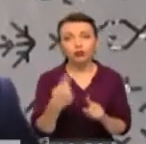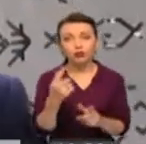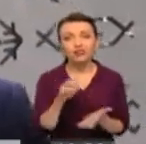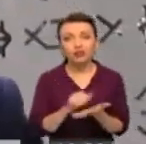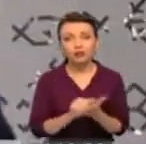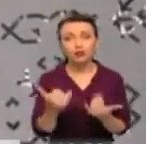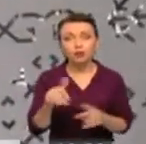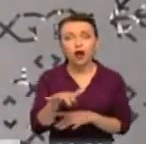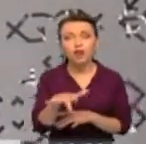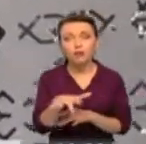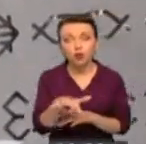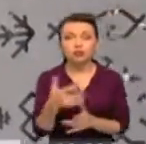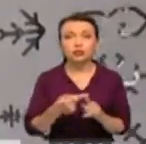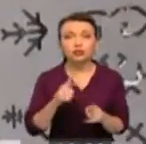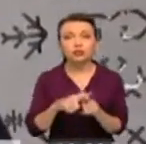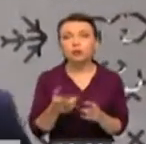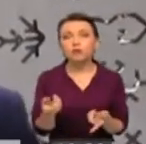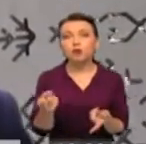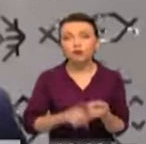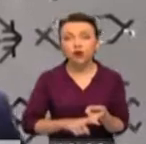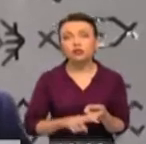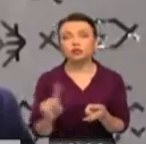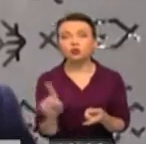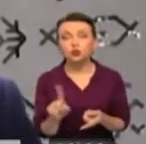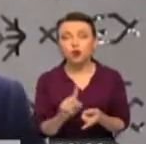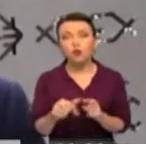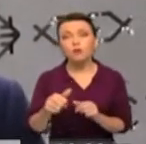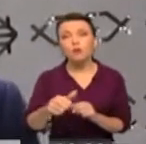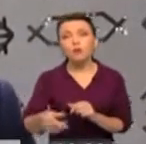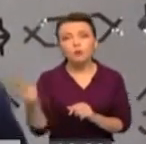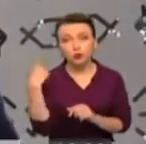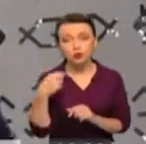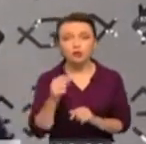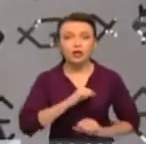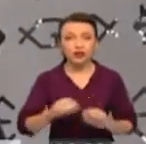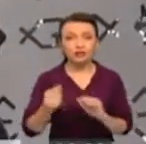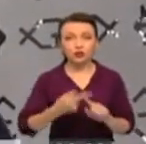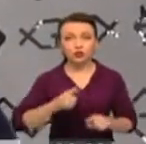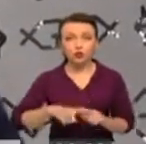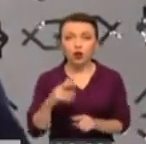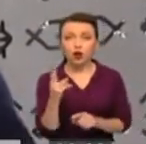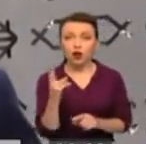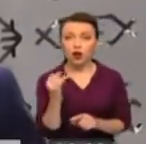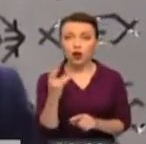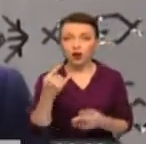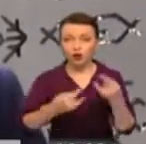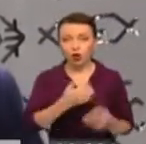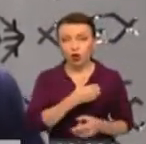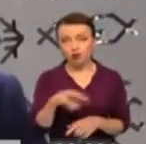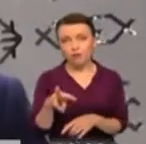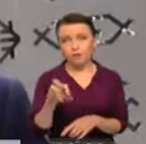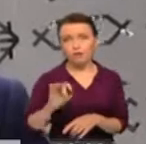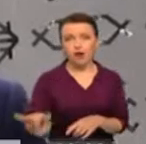зараз маніпуляцією. Це пов'язано тільки з тим, що в минулому керівник цього каналу намагається стати мером